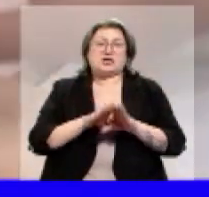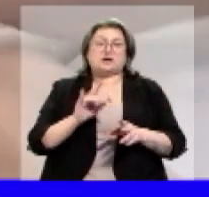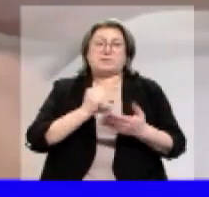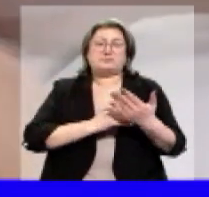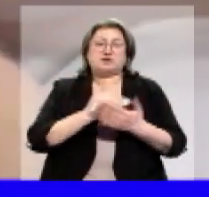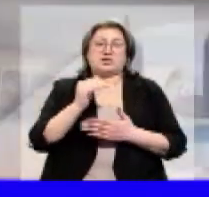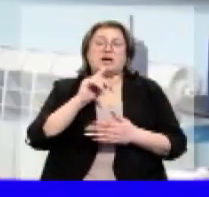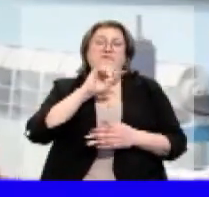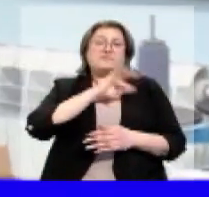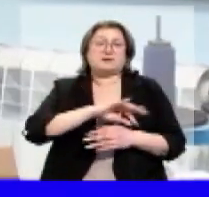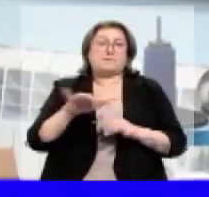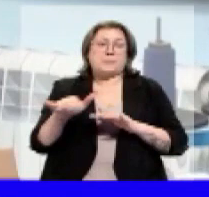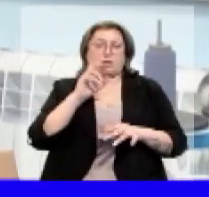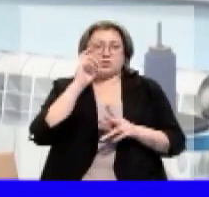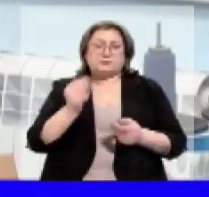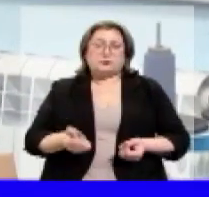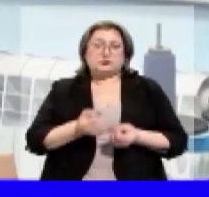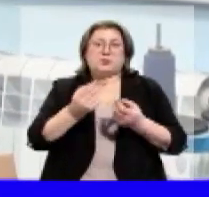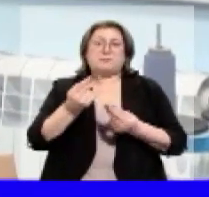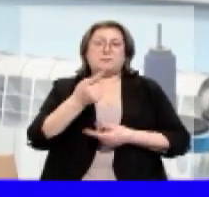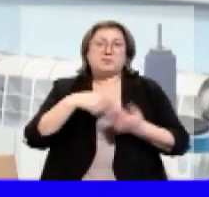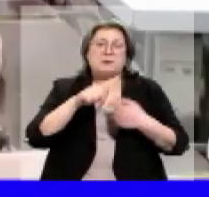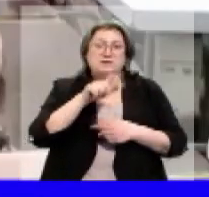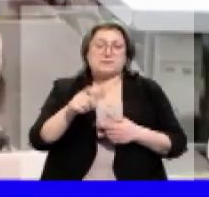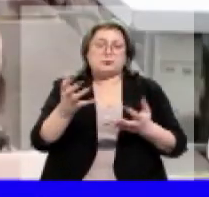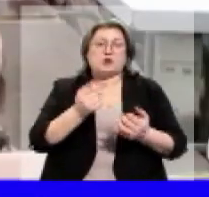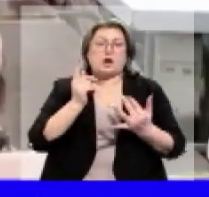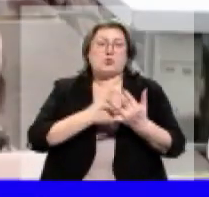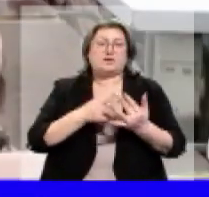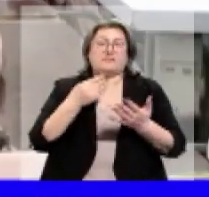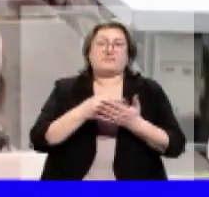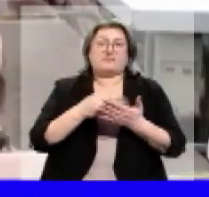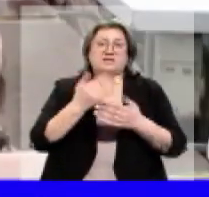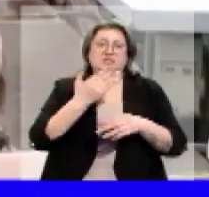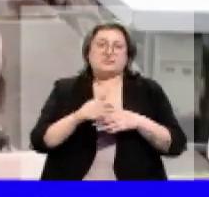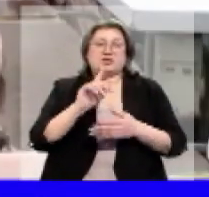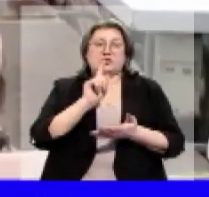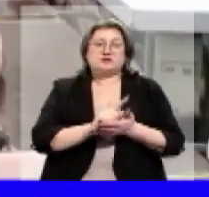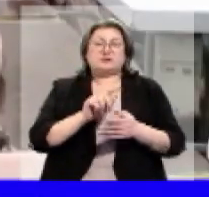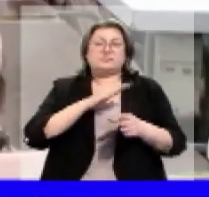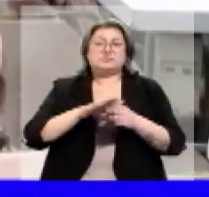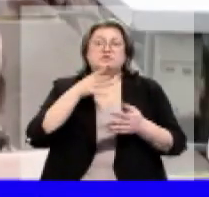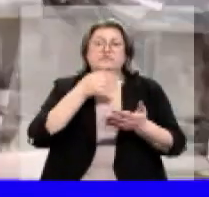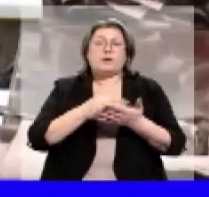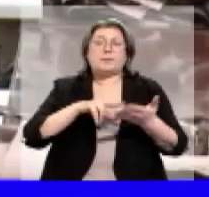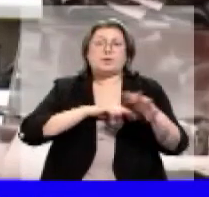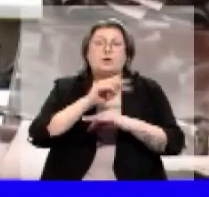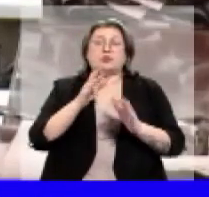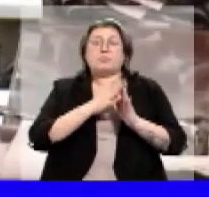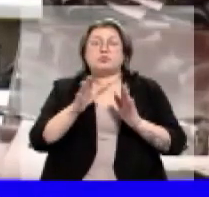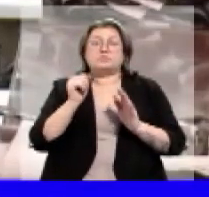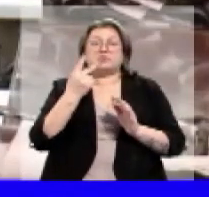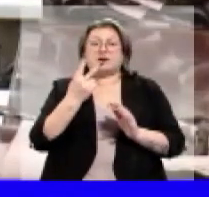для повышения эффективности мер государственной поддержки предприниматели, получившие льготное финансирование, должны реализовать свой проект не более чем